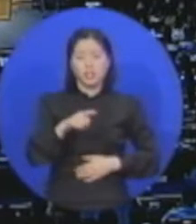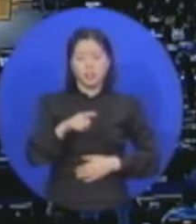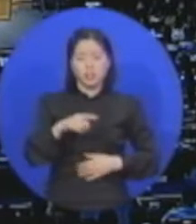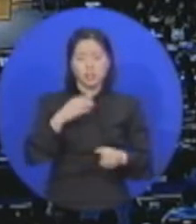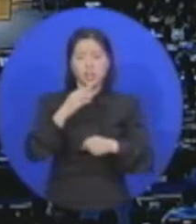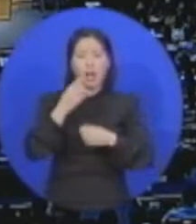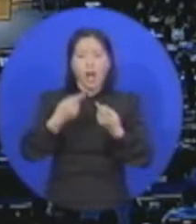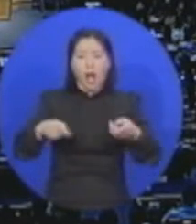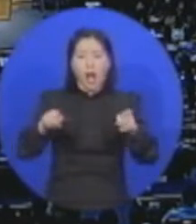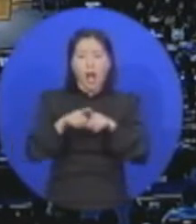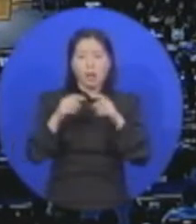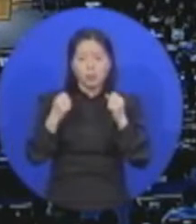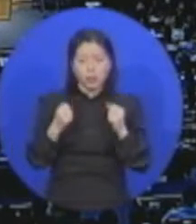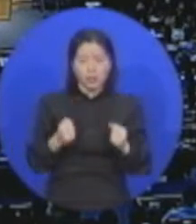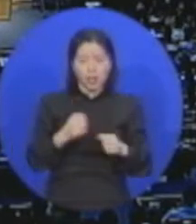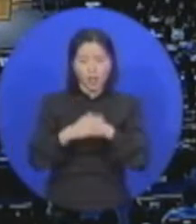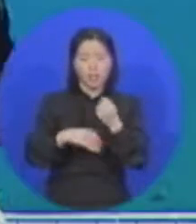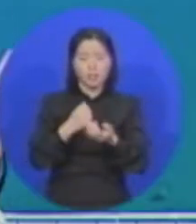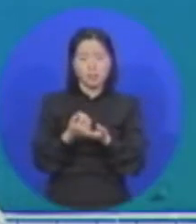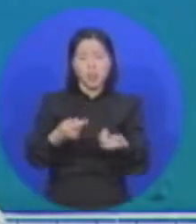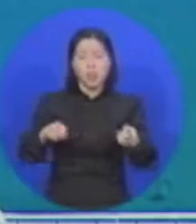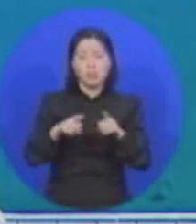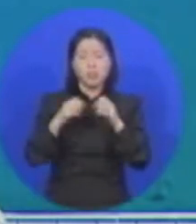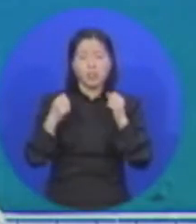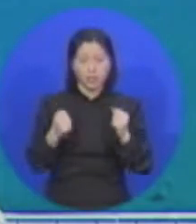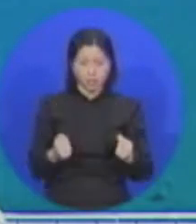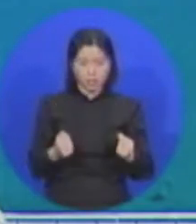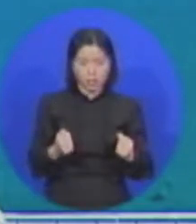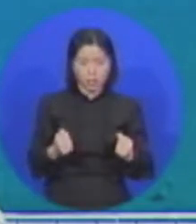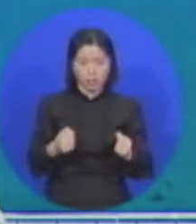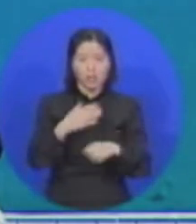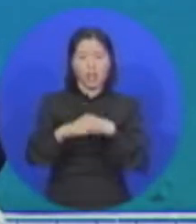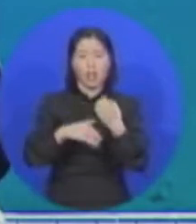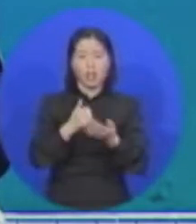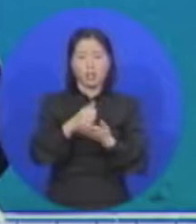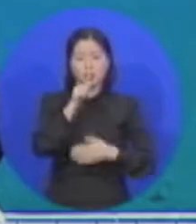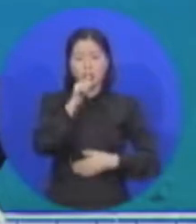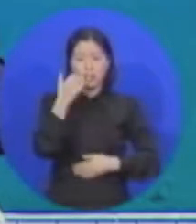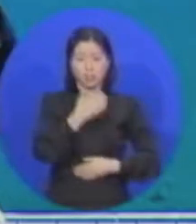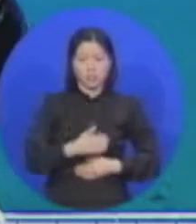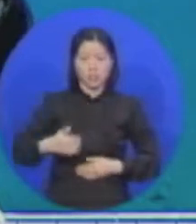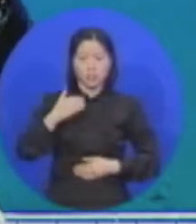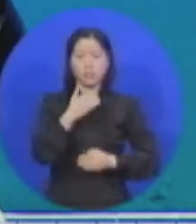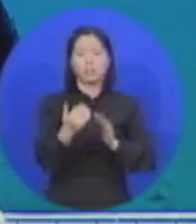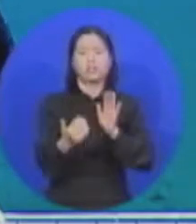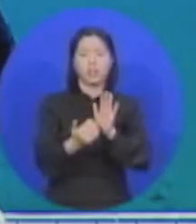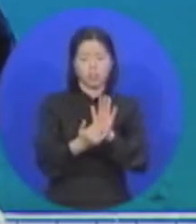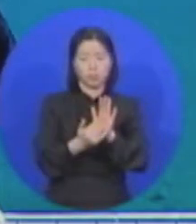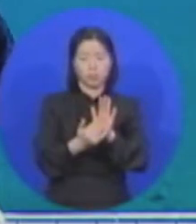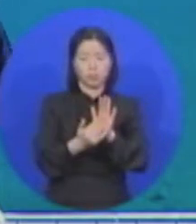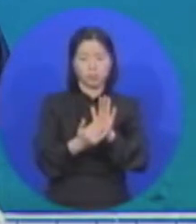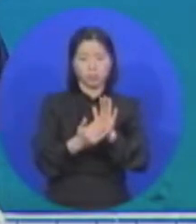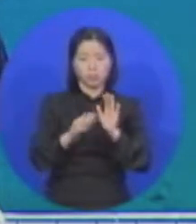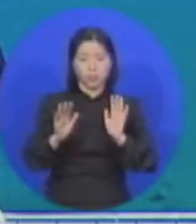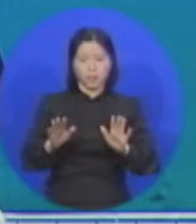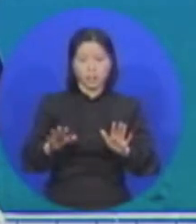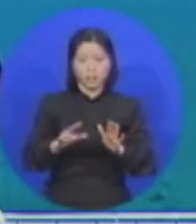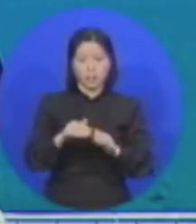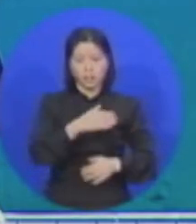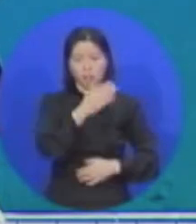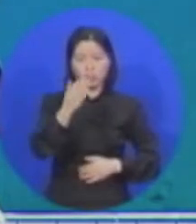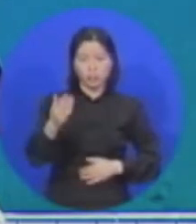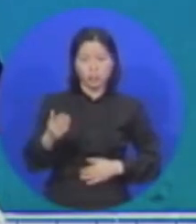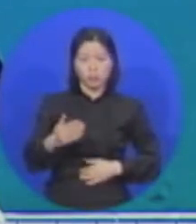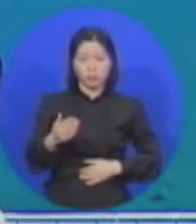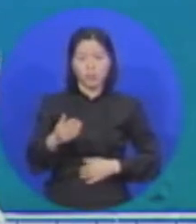하시는 예수님 이에요 하나님의 전신갑주 에요 오는 시간 여러분에게 예수님과 동행